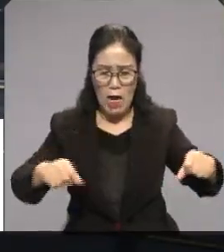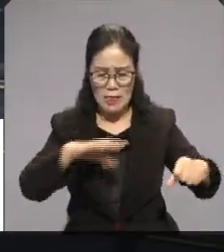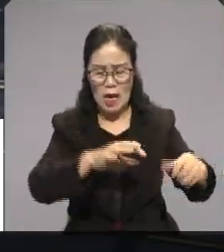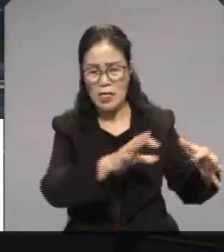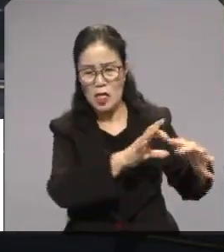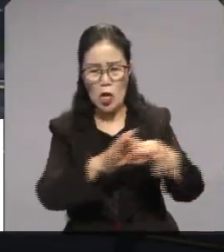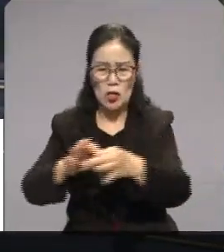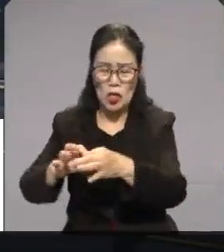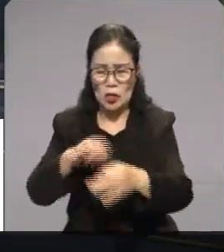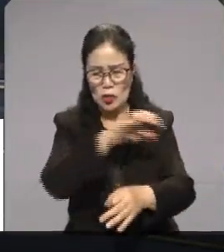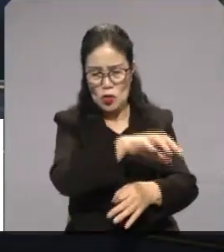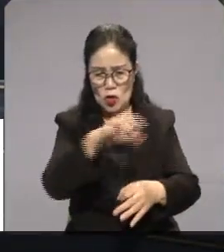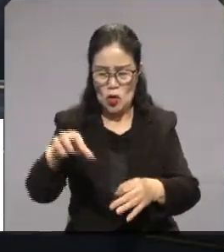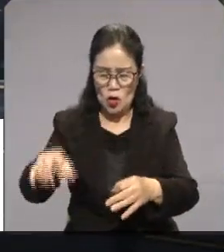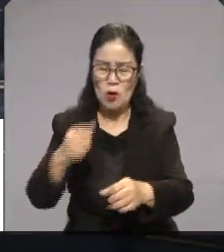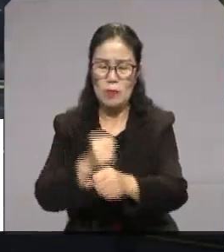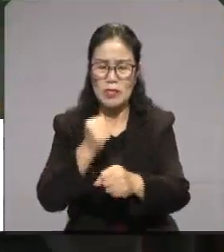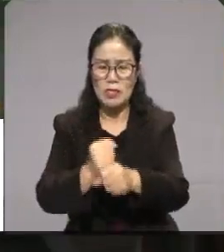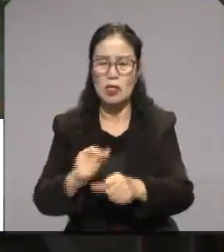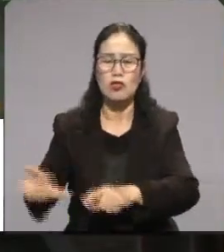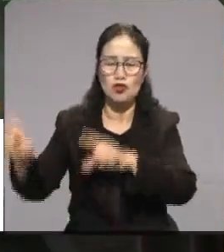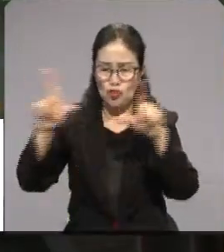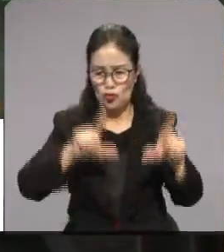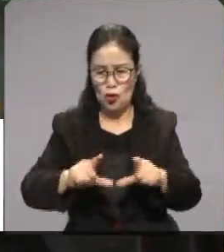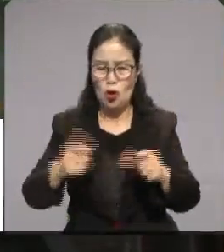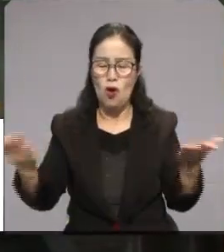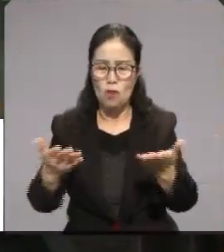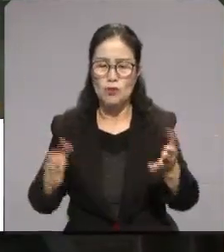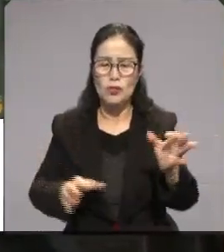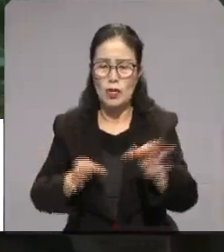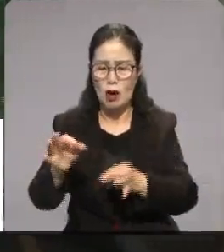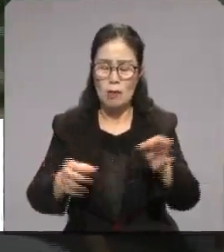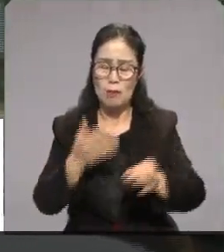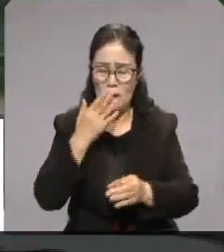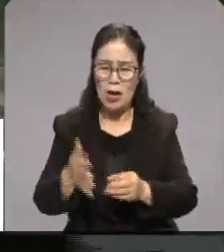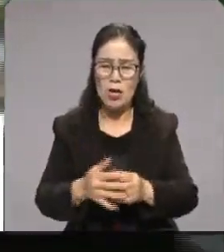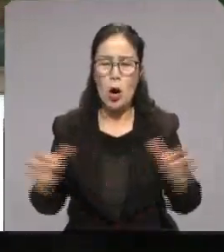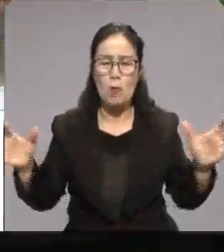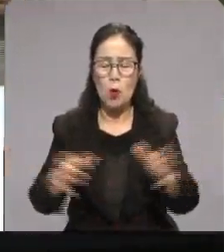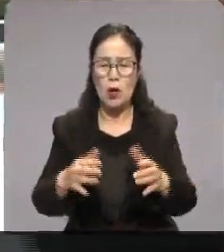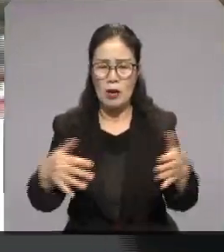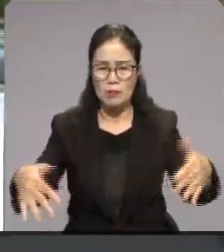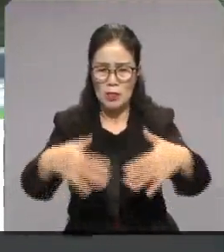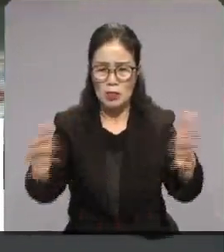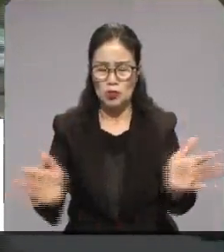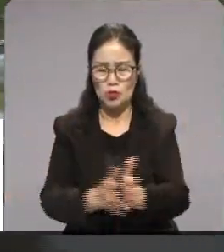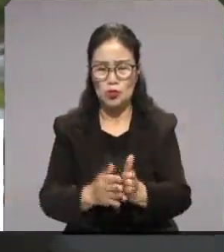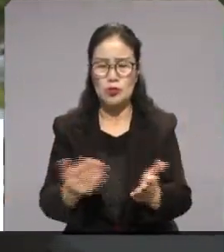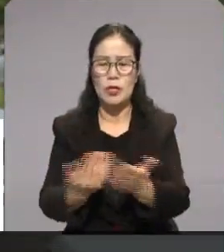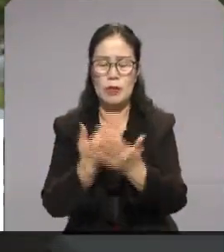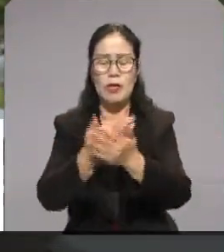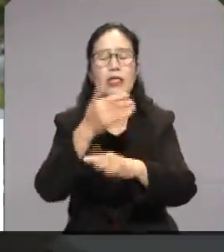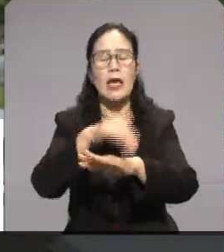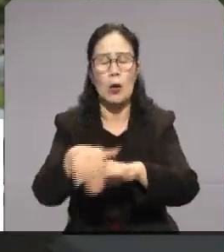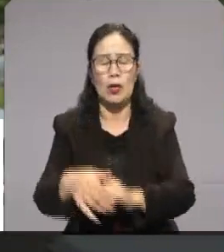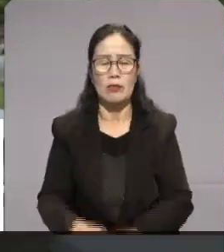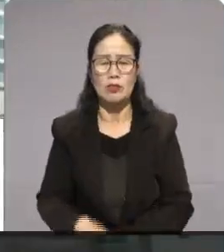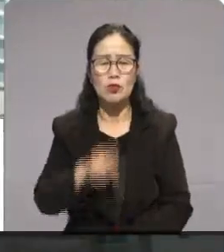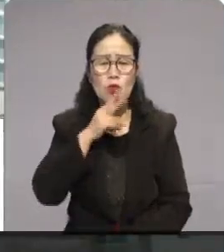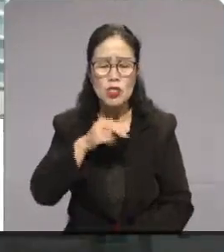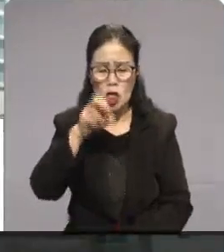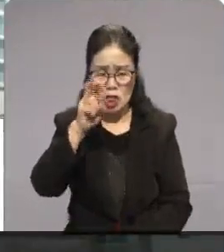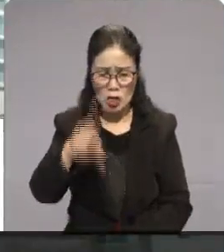입체 광장으로 조성하는 등 주거 업무 상업 기능이 가능한 복합 직으로 개발할 계획입니다 동인